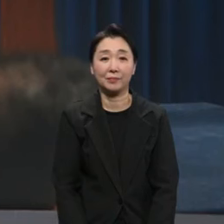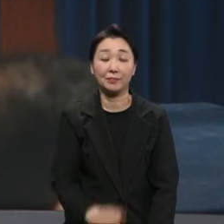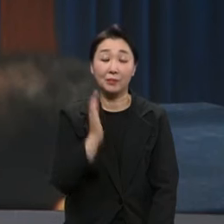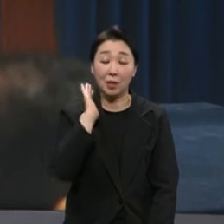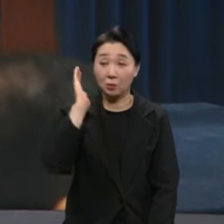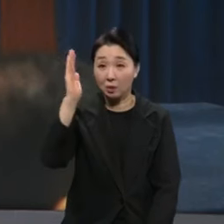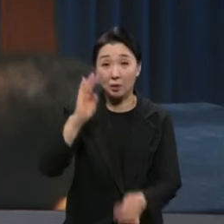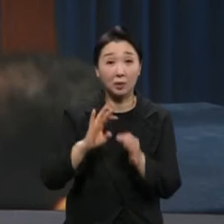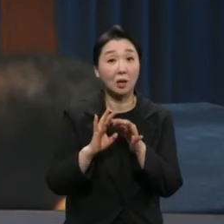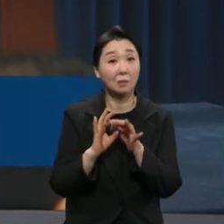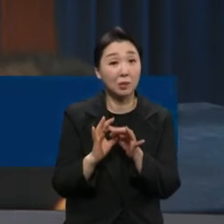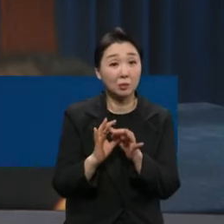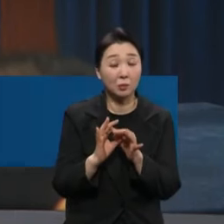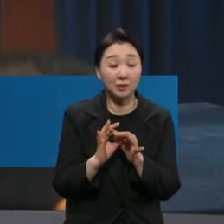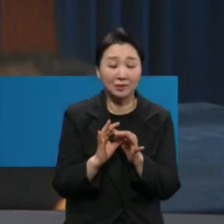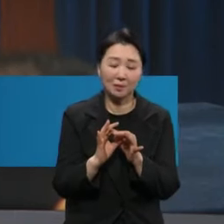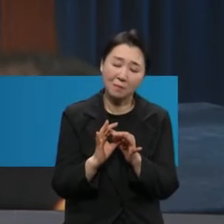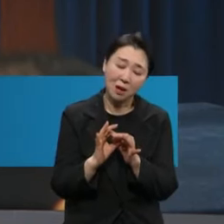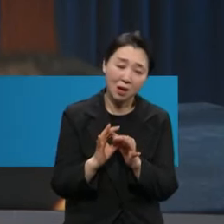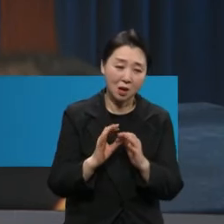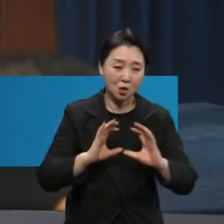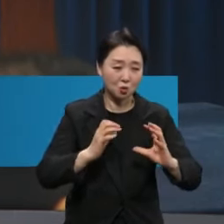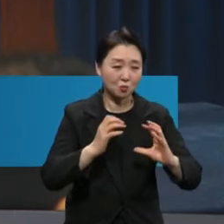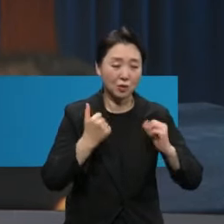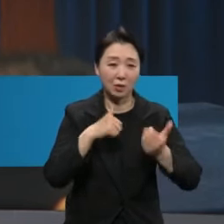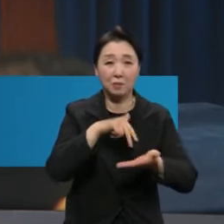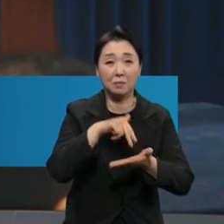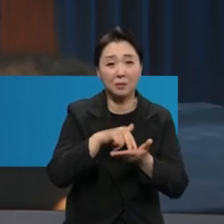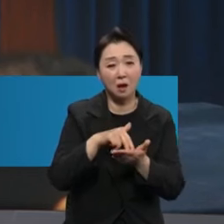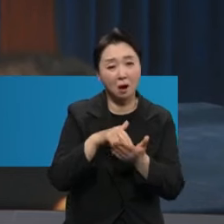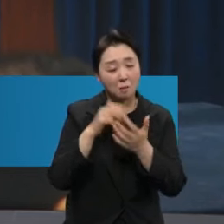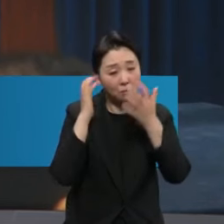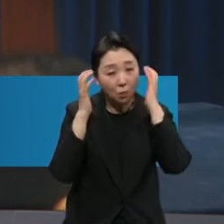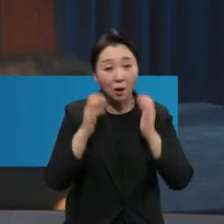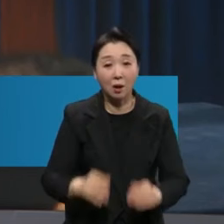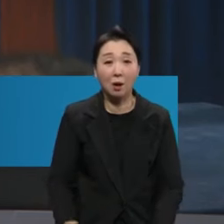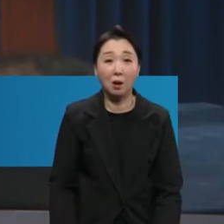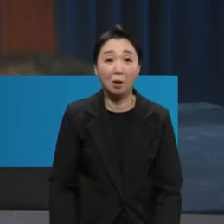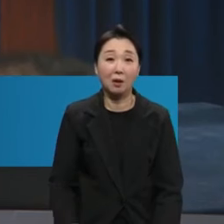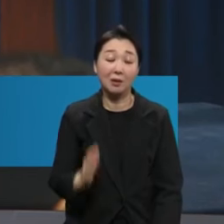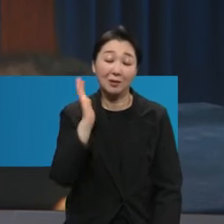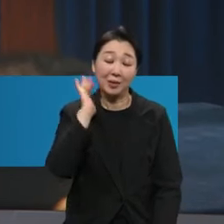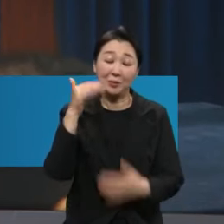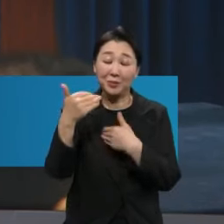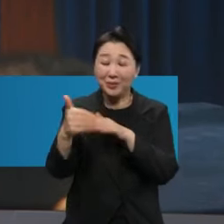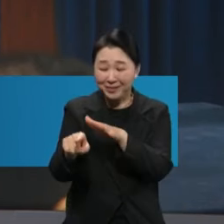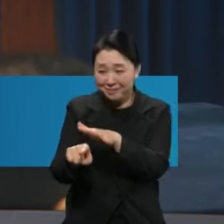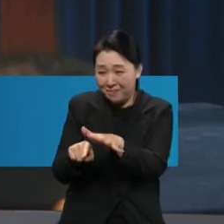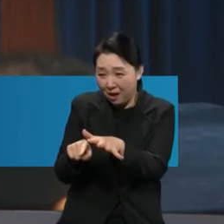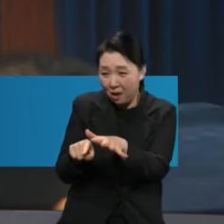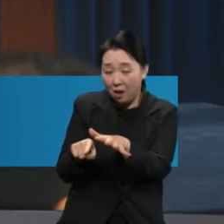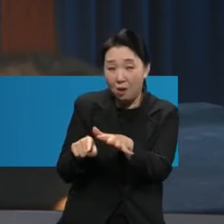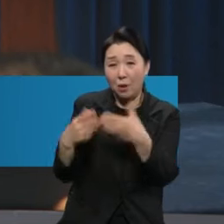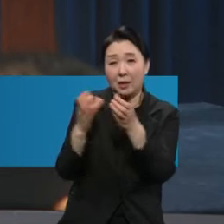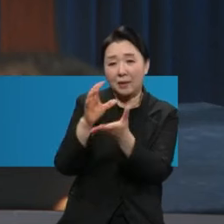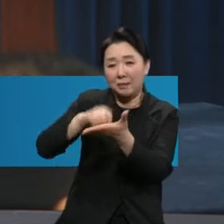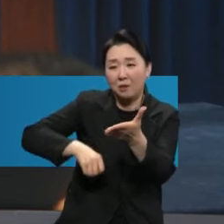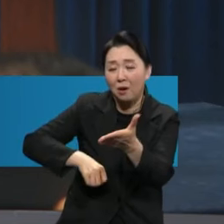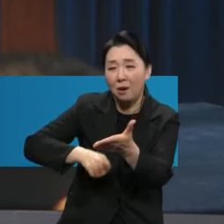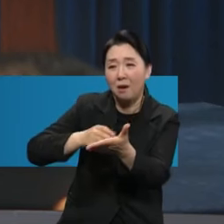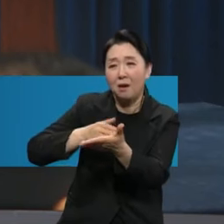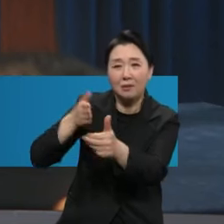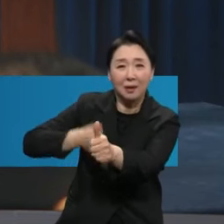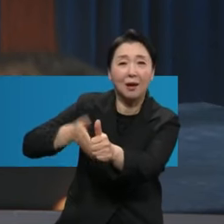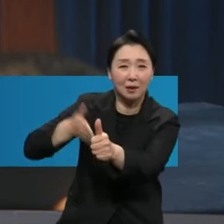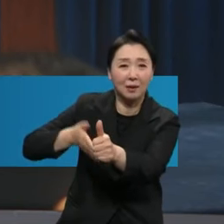대통령 담화를 두고 여당은 혼란스럽습니다. 대통령실은 뒤로 빠져 있는 게 좋다. 아예 당을 떠나달란 말까지